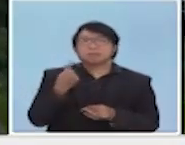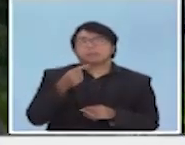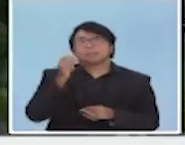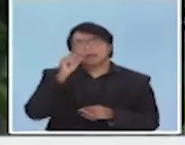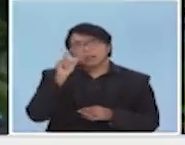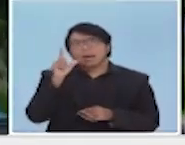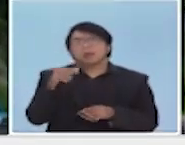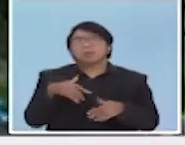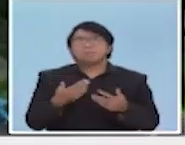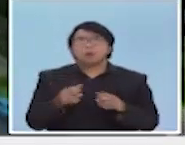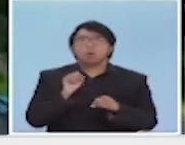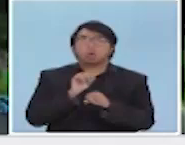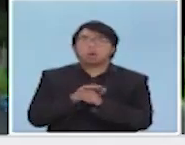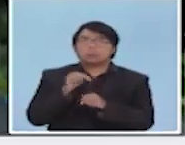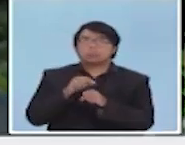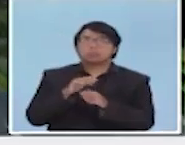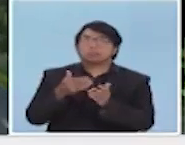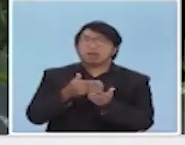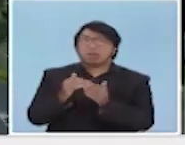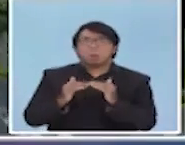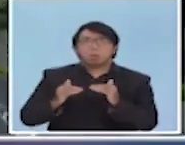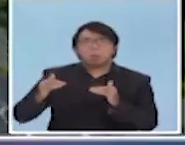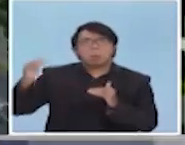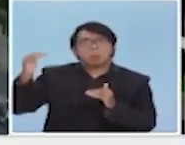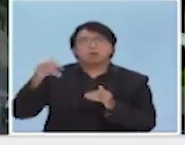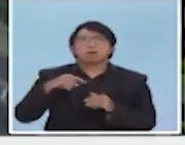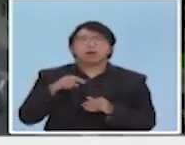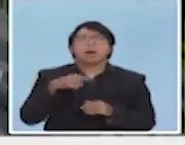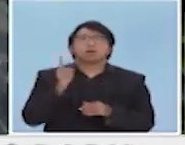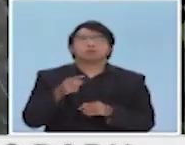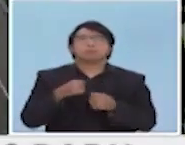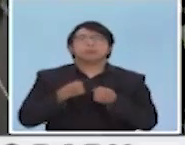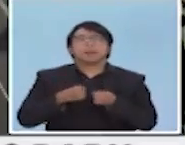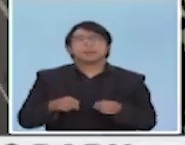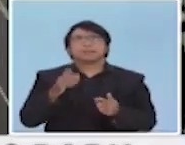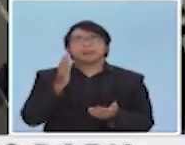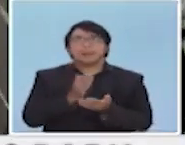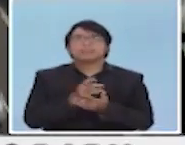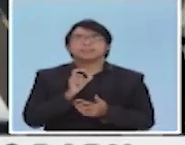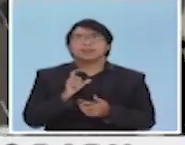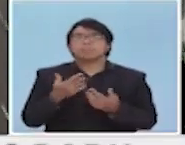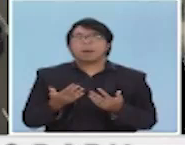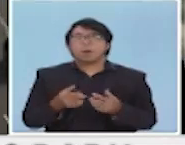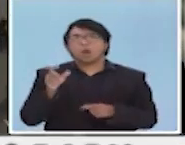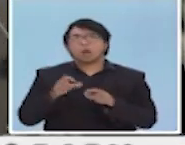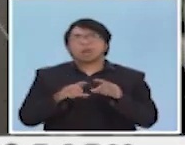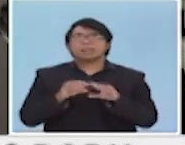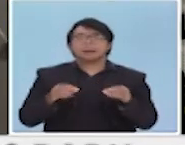langkah pertama kita menyiapkan pertahanannya. Apa itu fasilitas kesehatan, tenaga kesehatan bersiap. Kemudian yang